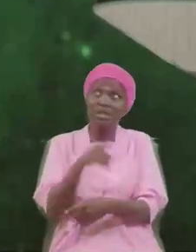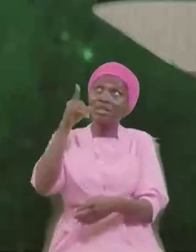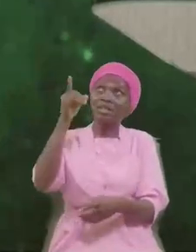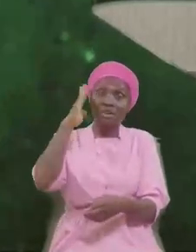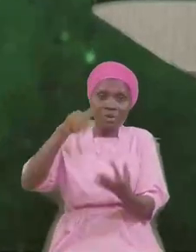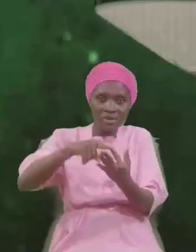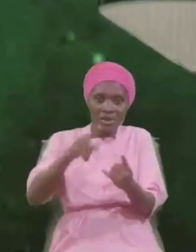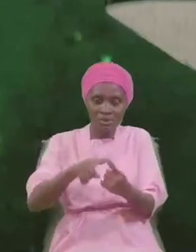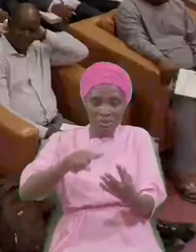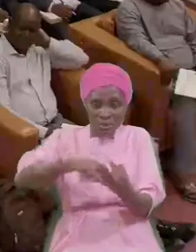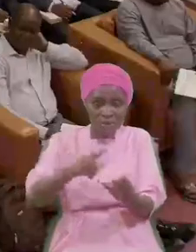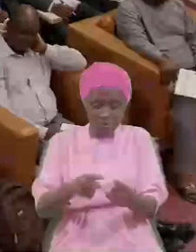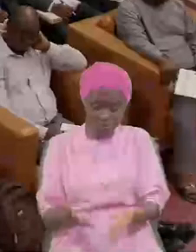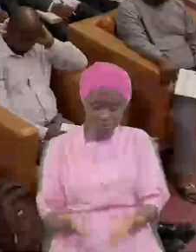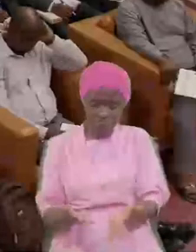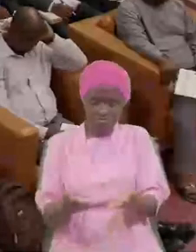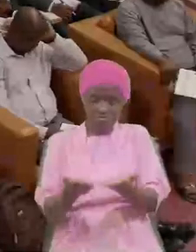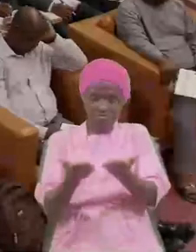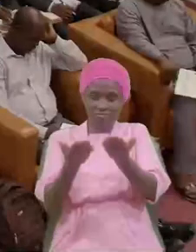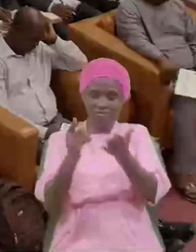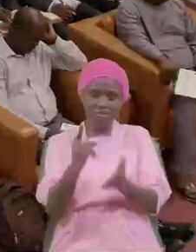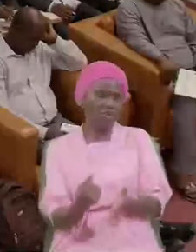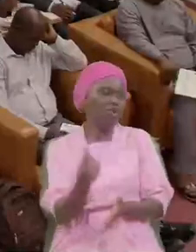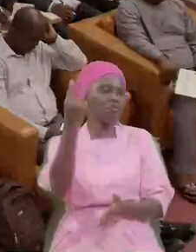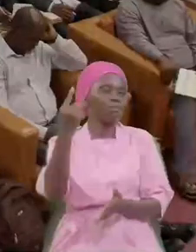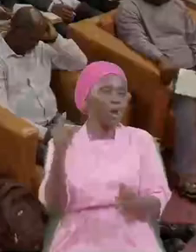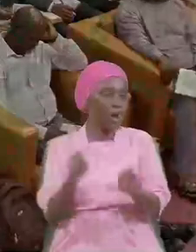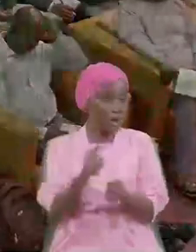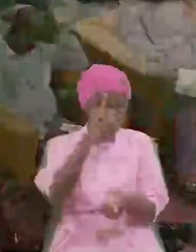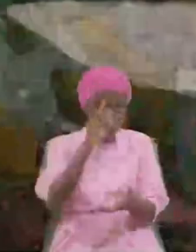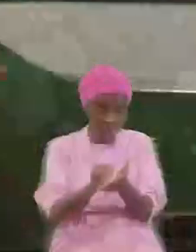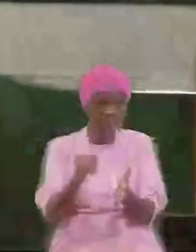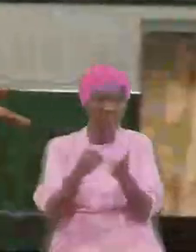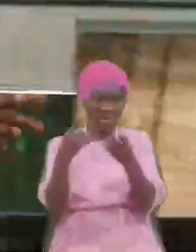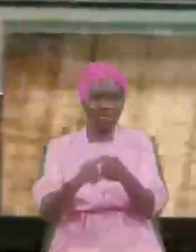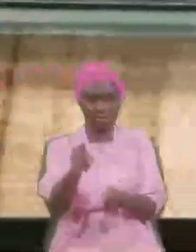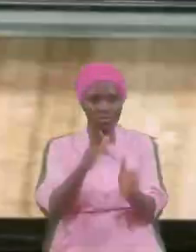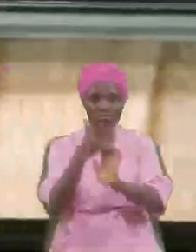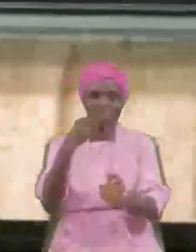commencer à vous élever. Comme vous croyez cela, cela va se produire pour vous.